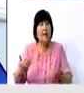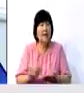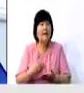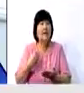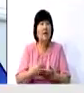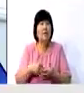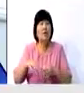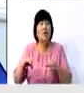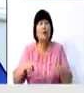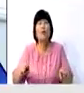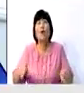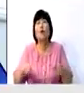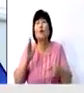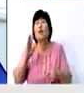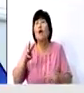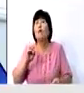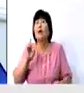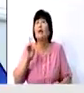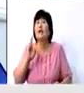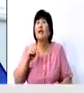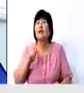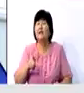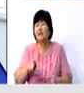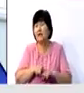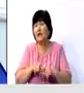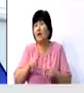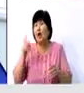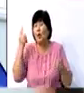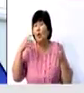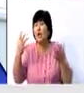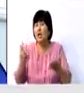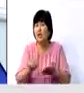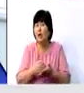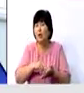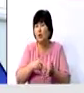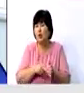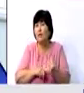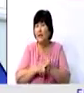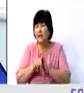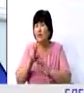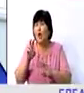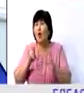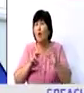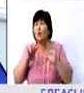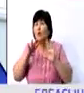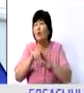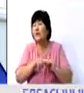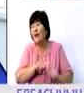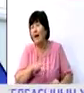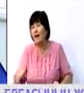бизнес жобаларды құрудан бастап, маркетингтік зерттеулер жүргізіп, өнертапқыштың жобасын нақты іс жүзінде өндіріске енгізгенге дейінгі